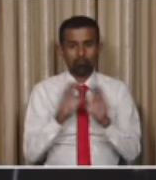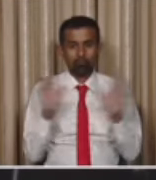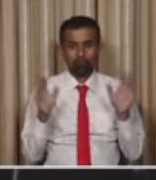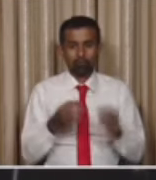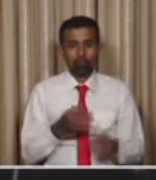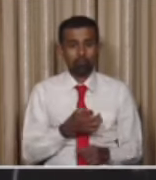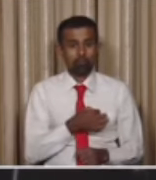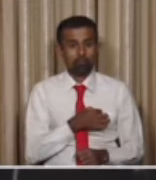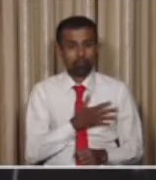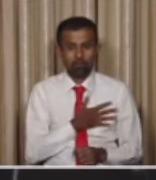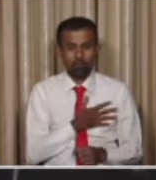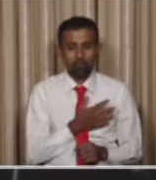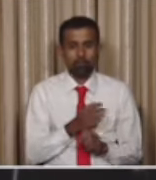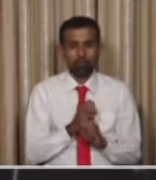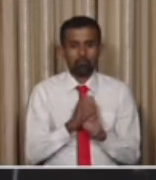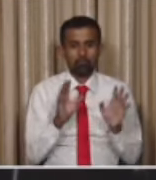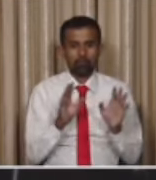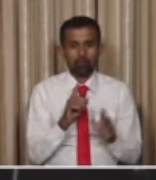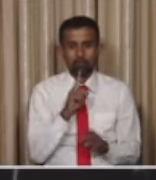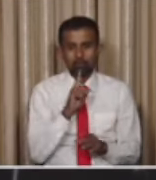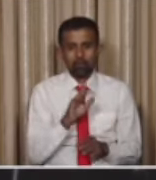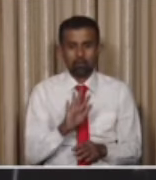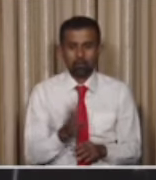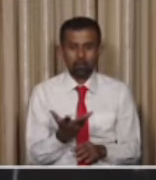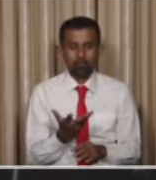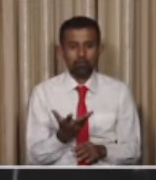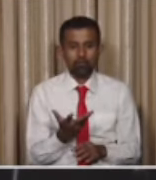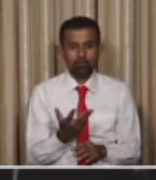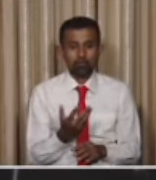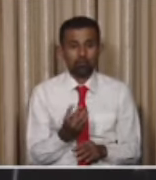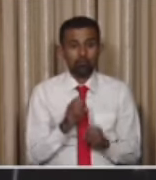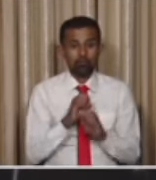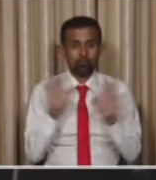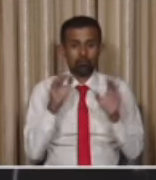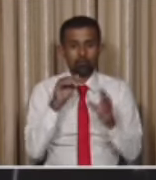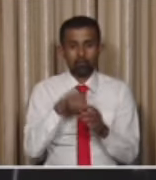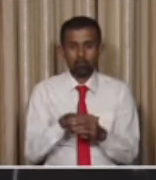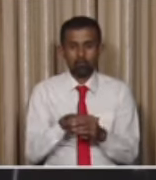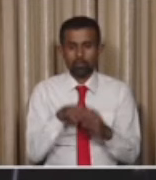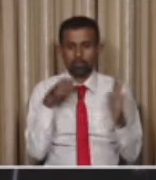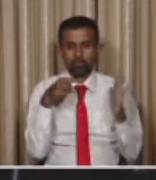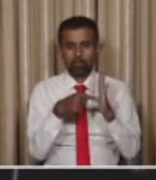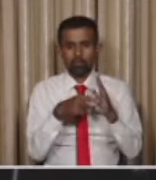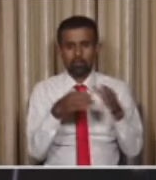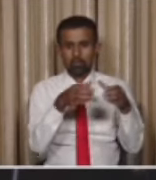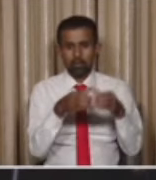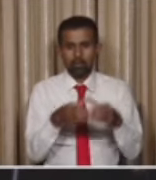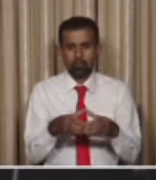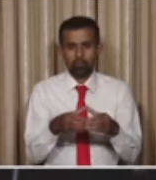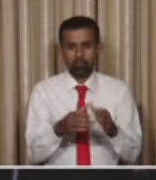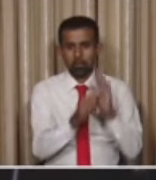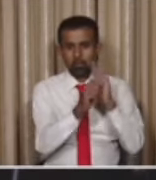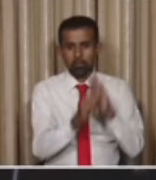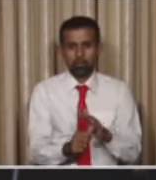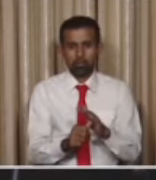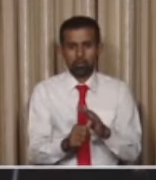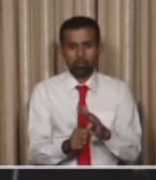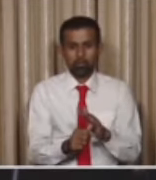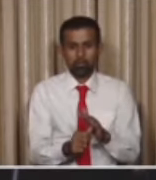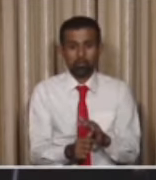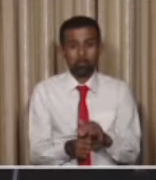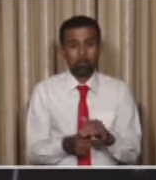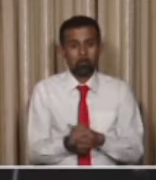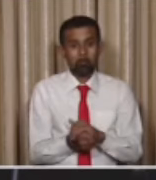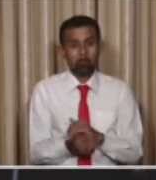වෛරී ප්‍රකාශයක්ද නැද්ද යන තීරණය කිරීමේදී එකී ප්‍රකාශයේ මගින් ඉලක්කගත කණ්ඩායමක් වෙනස්කමකට ලක් කිරීම සඳහා